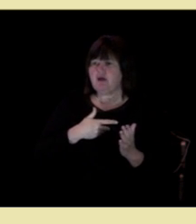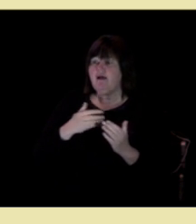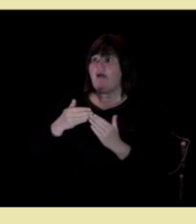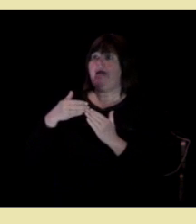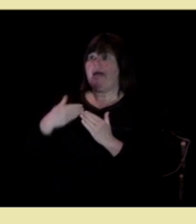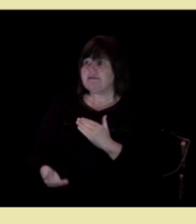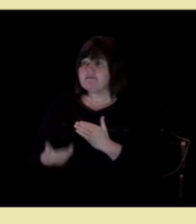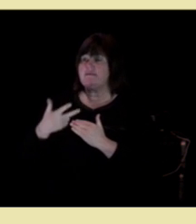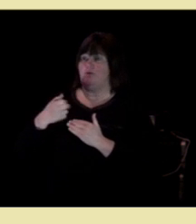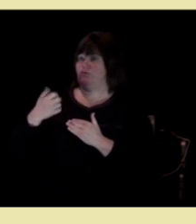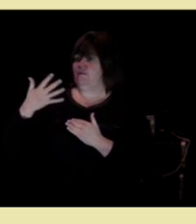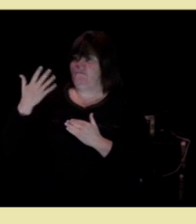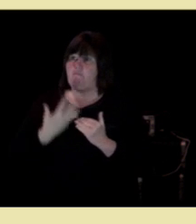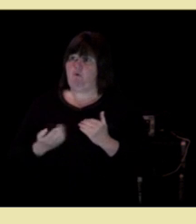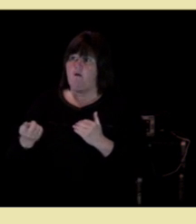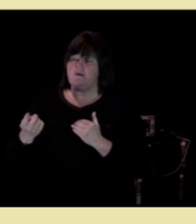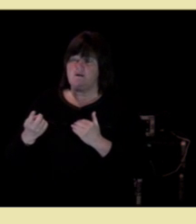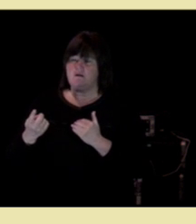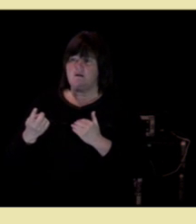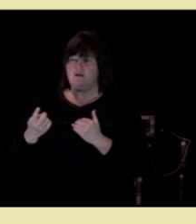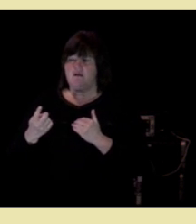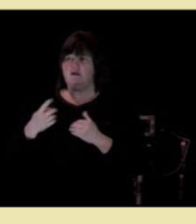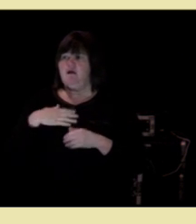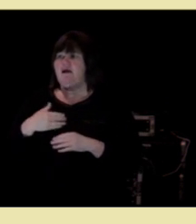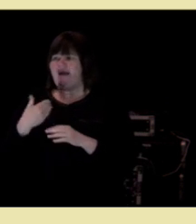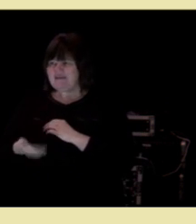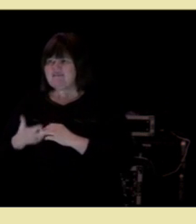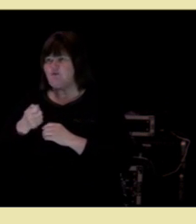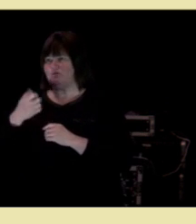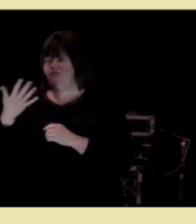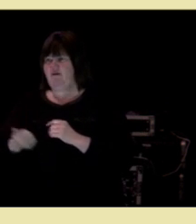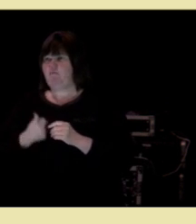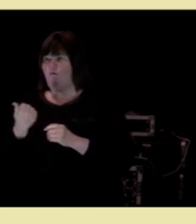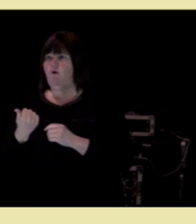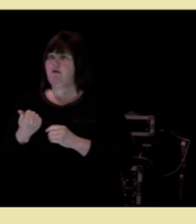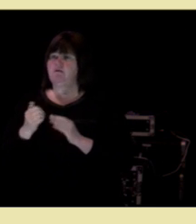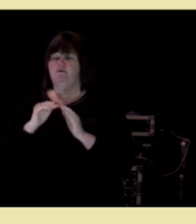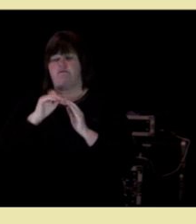år. Det et fall i besøk hos fastlegene. Og